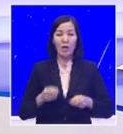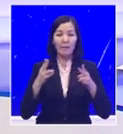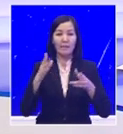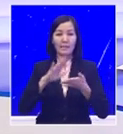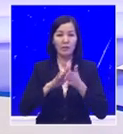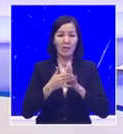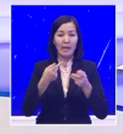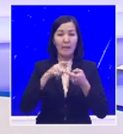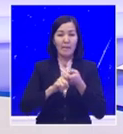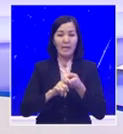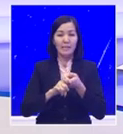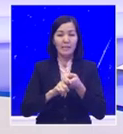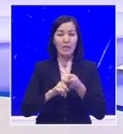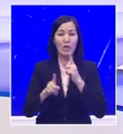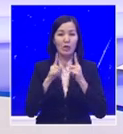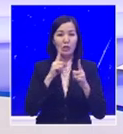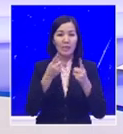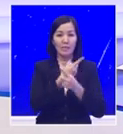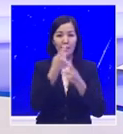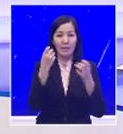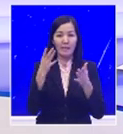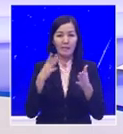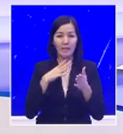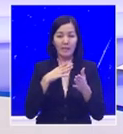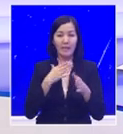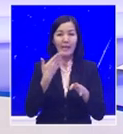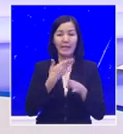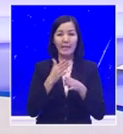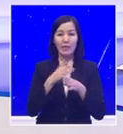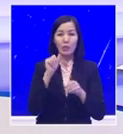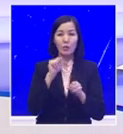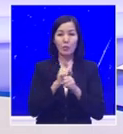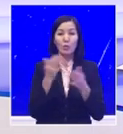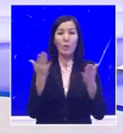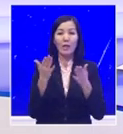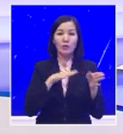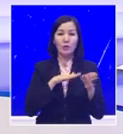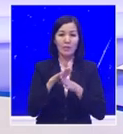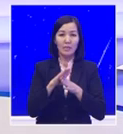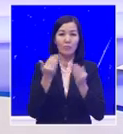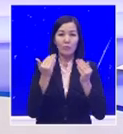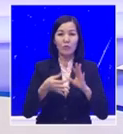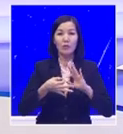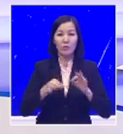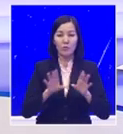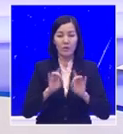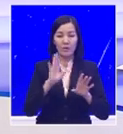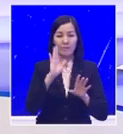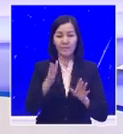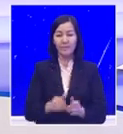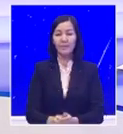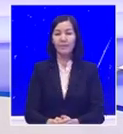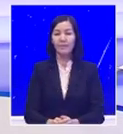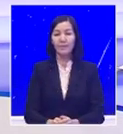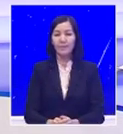мемлекеттік комиссия отырысында мәлімдеген. Ал дәл осы шақта кредитті тоқтату қалай жүзеге асады? Бұл туралы келесі